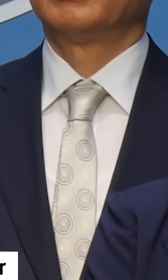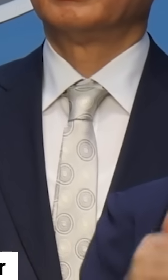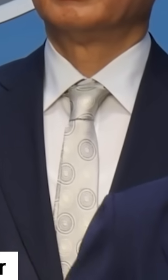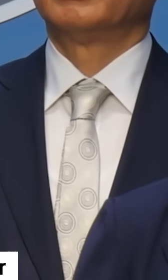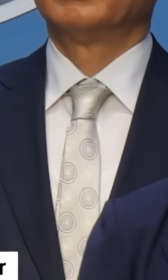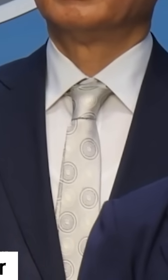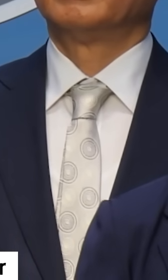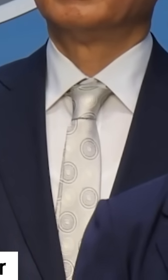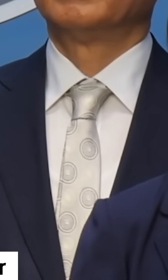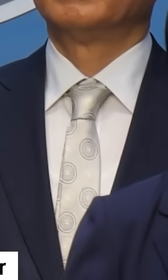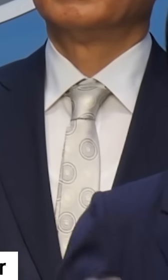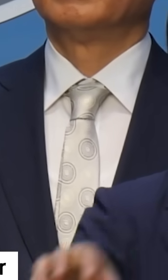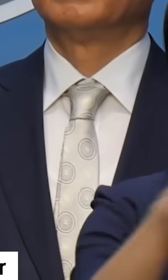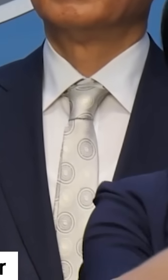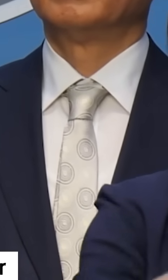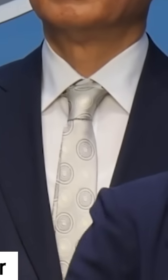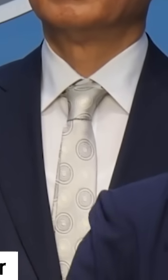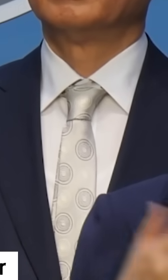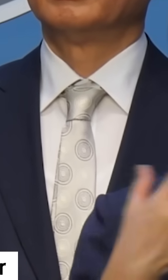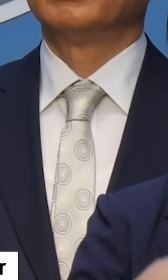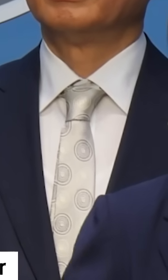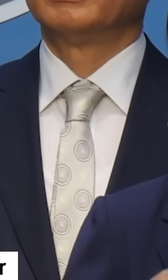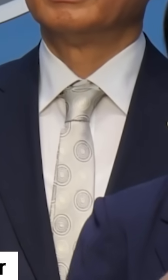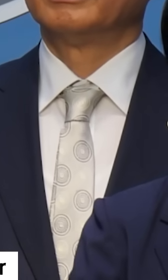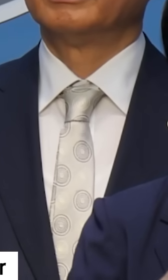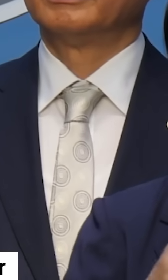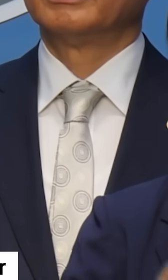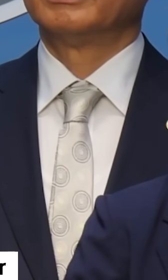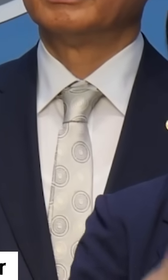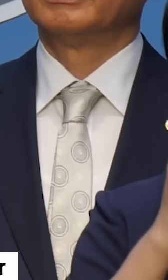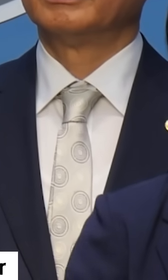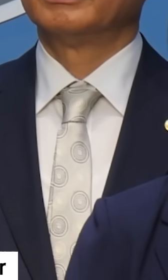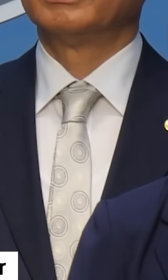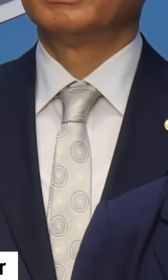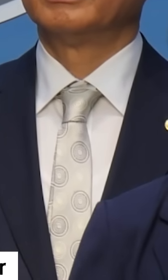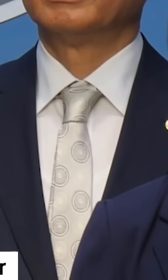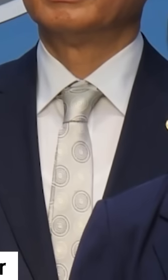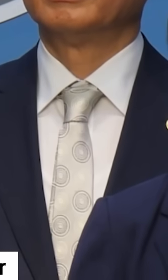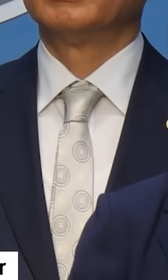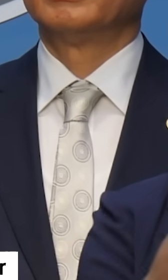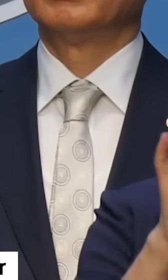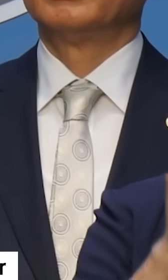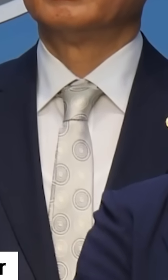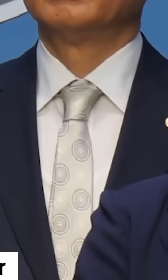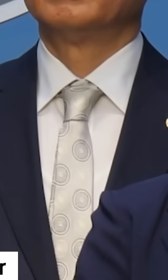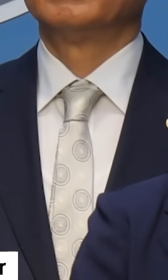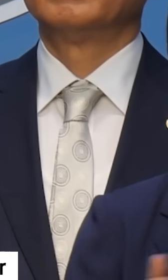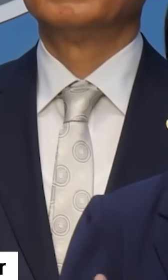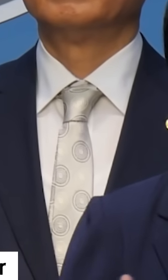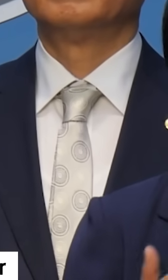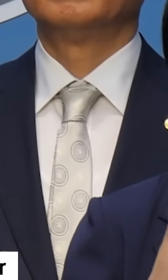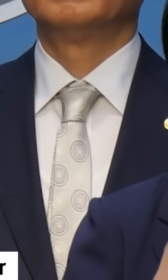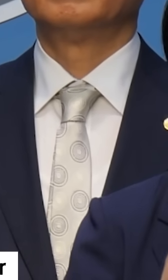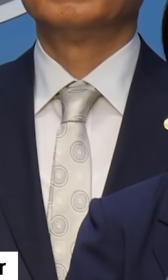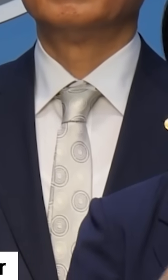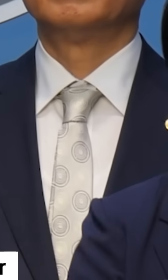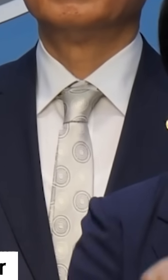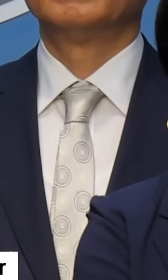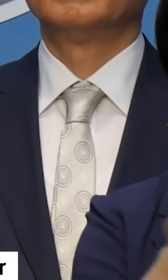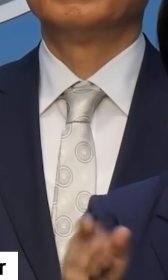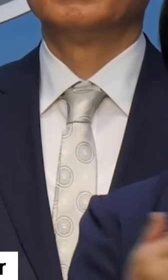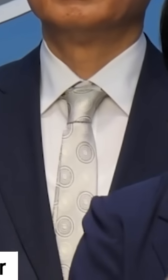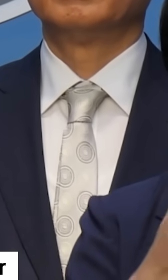강구입니다. 현장에서는 벌써 우려가 현실이 되고 있습니다. 수산물에 대한 불안과 불신이